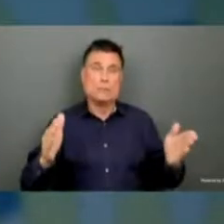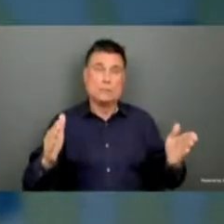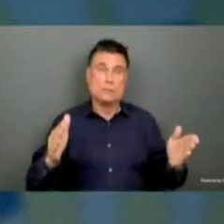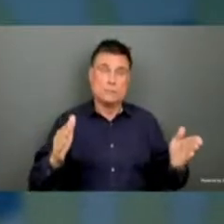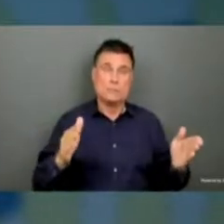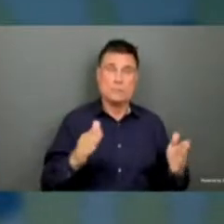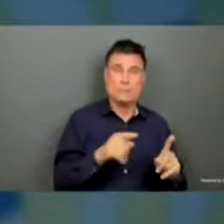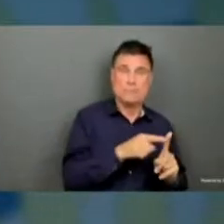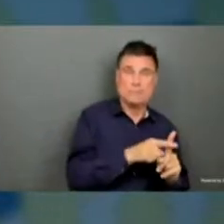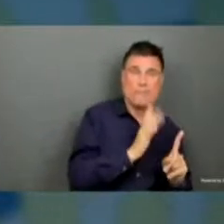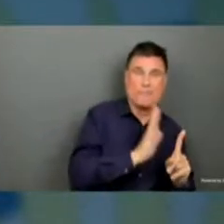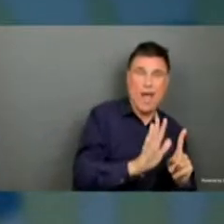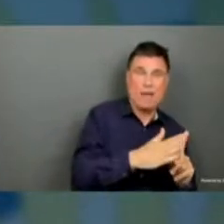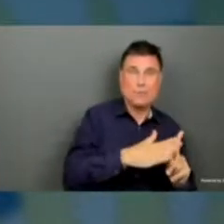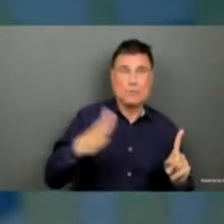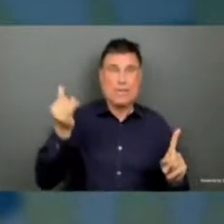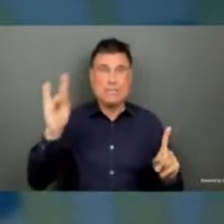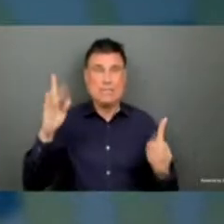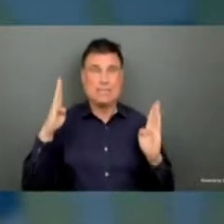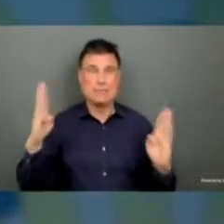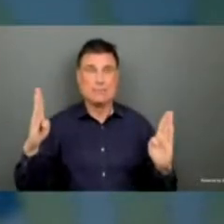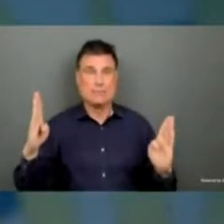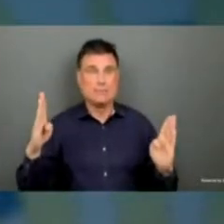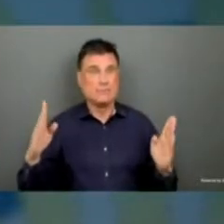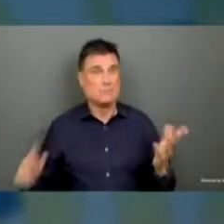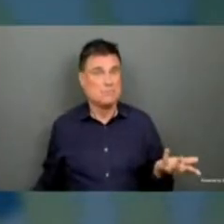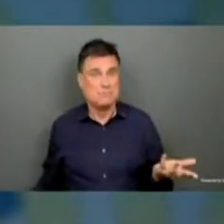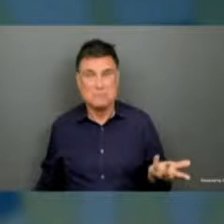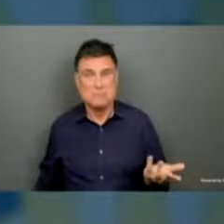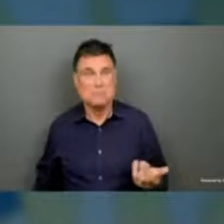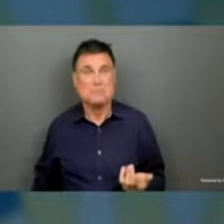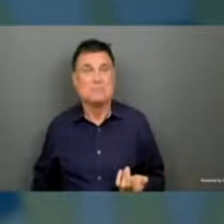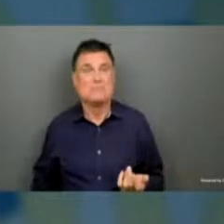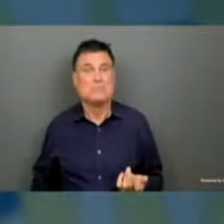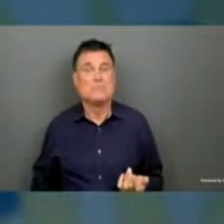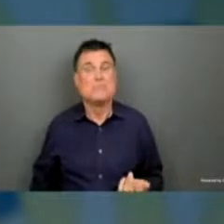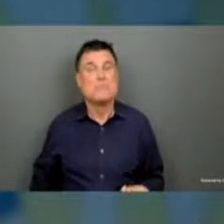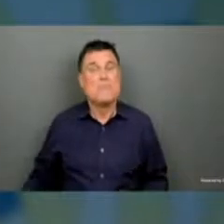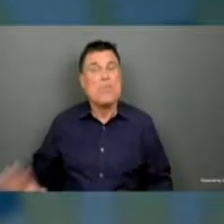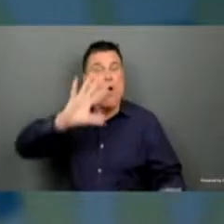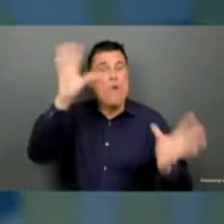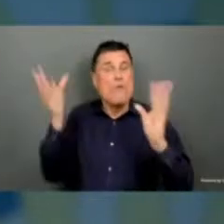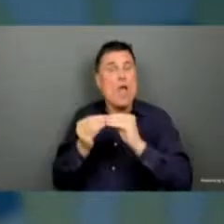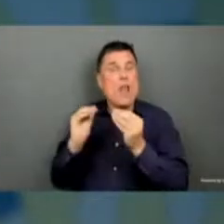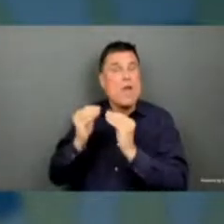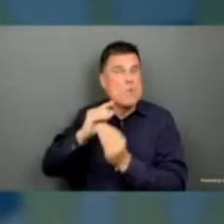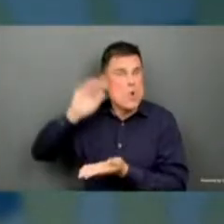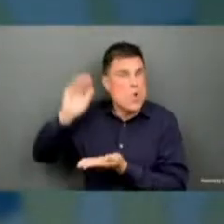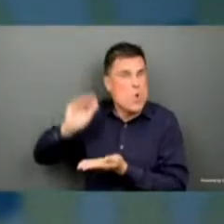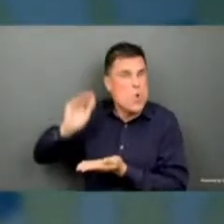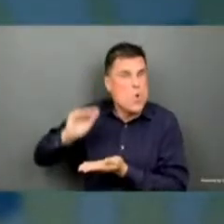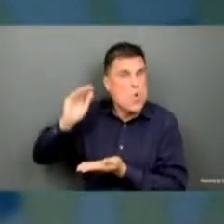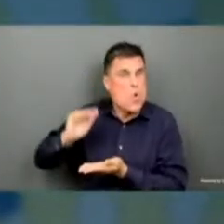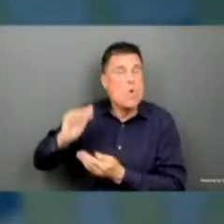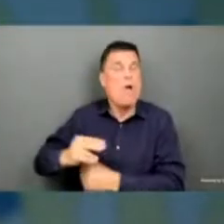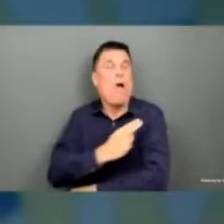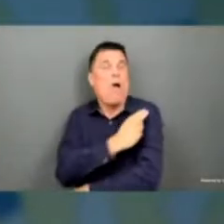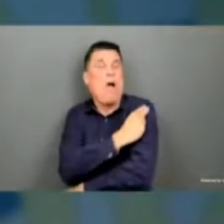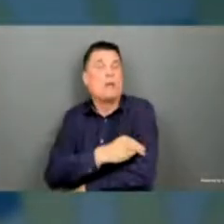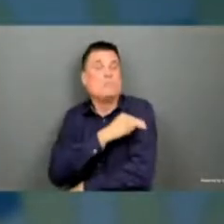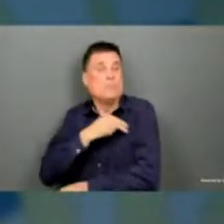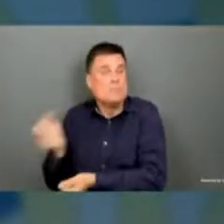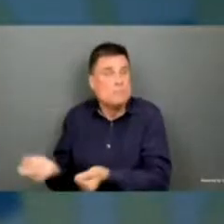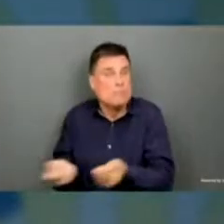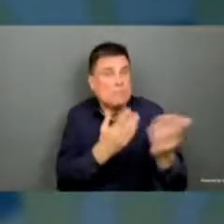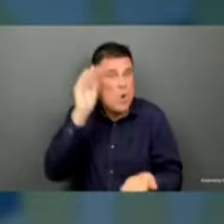的这个阳性案例的分布0岁到4岁 2.4%这个就整个阳性